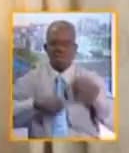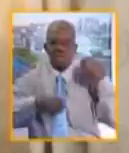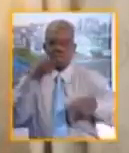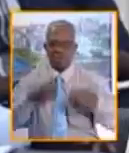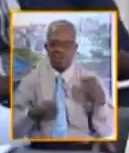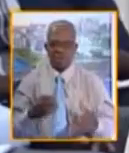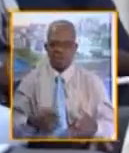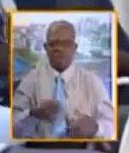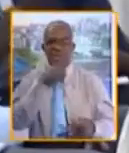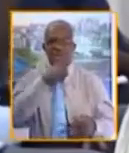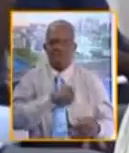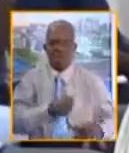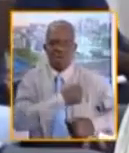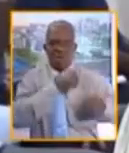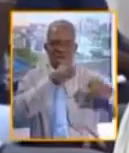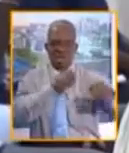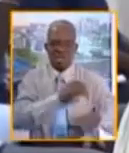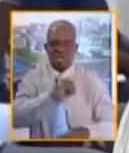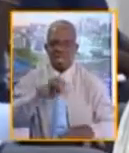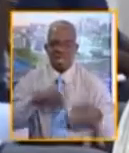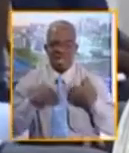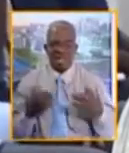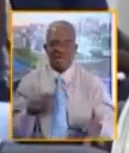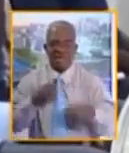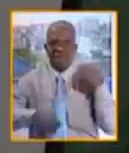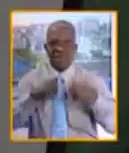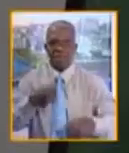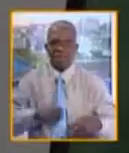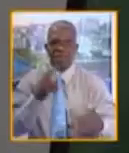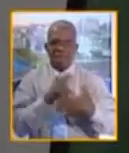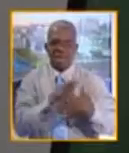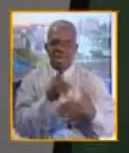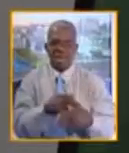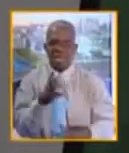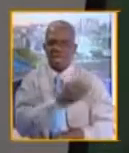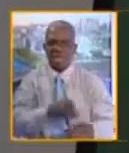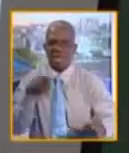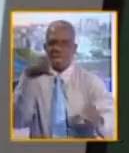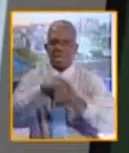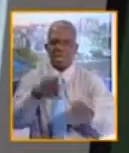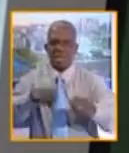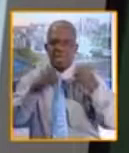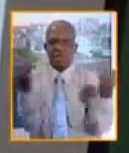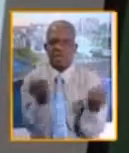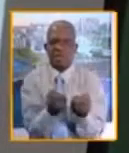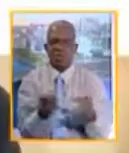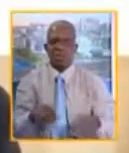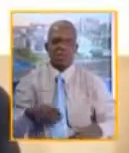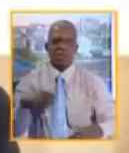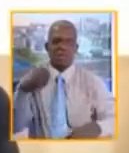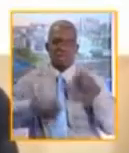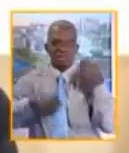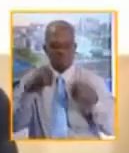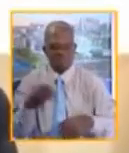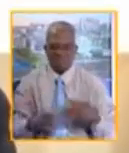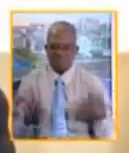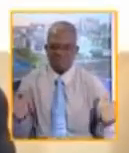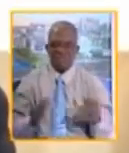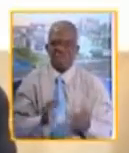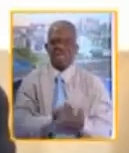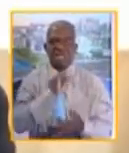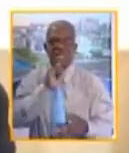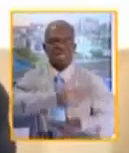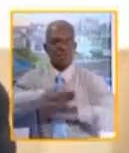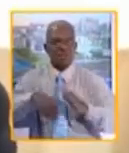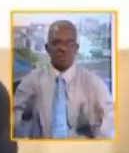problèmes psychologiques, d'intégration sociale dans leur communauté. Donc le programme d'internat leur permettait justement de